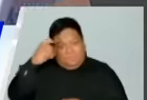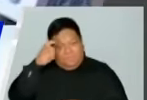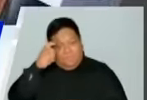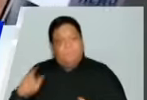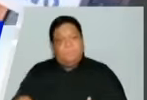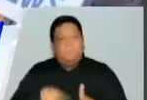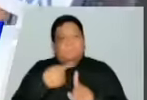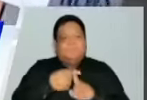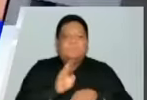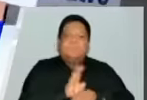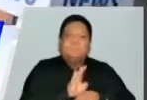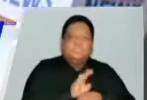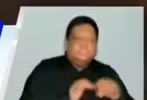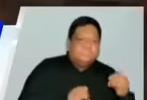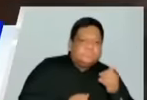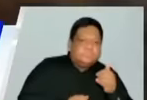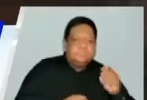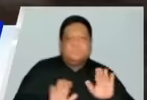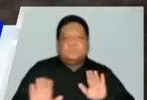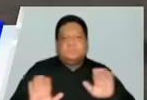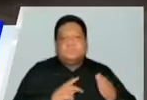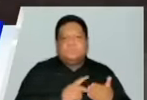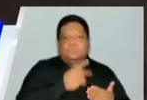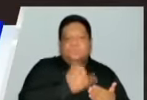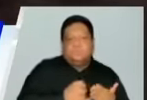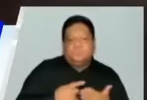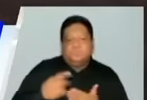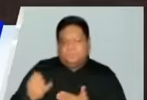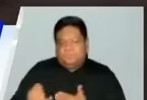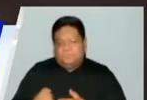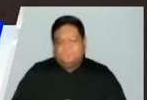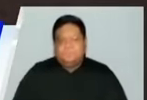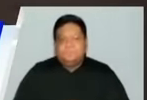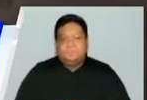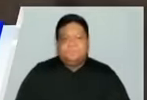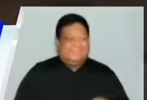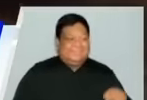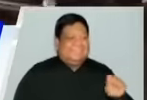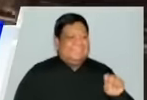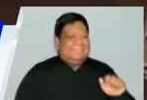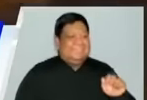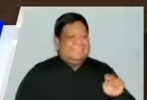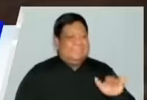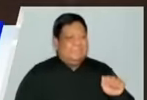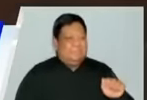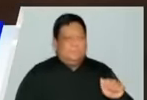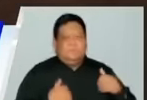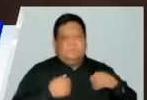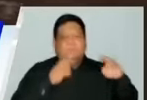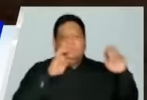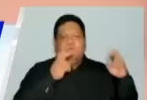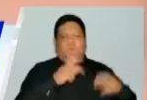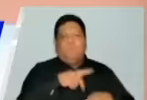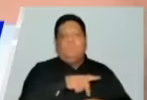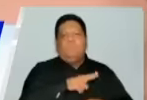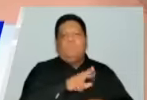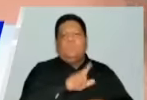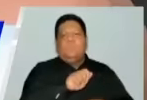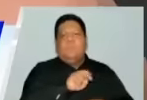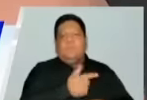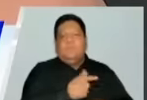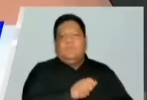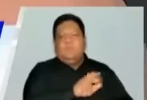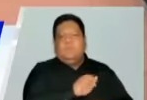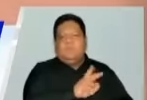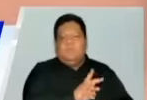ng kanya-kanyang project. Si Sanya sa pulang araw. Nandun si Alden, si Barbie, tsaka